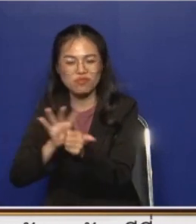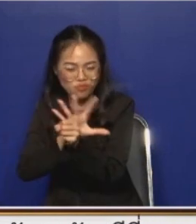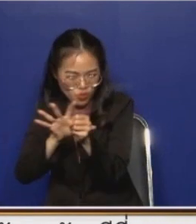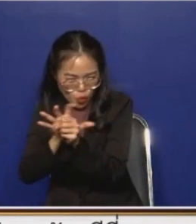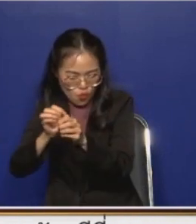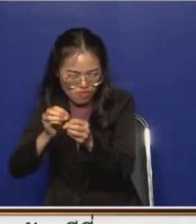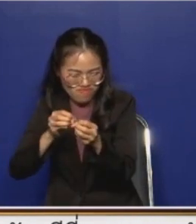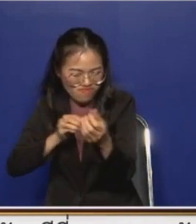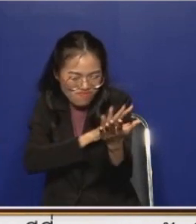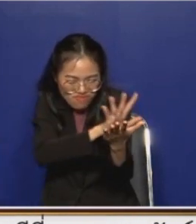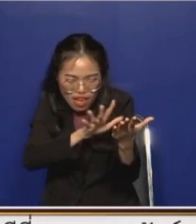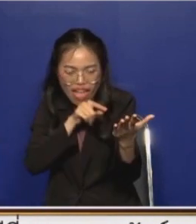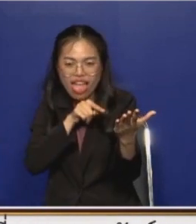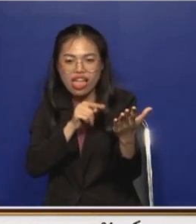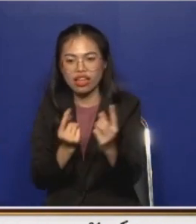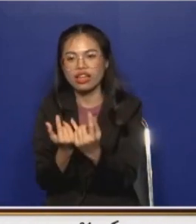ครับคนไทย